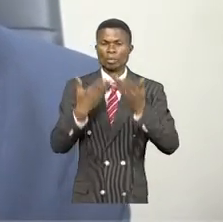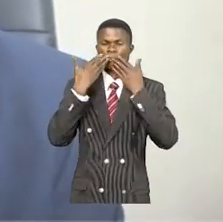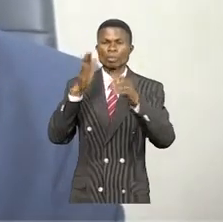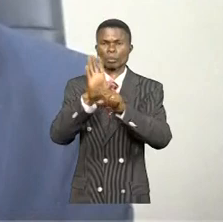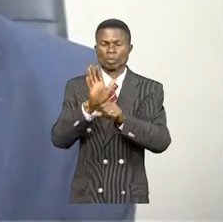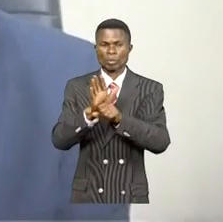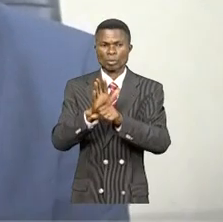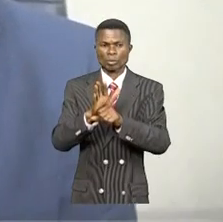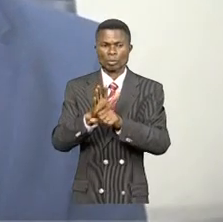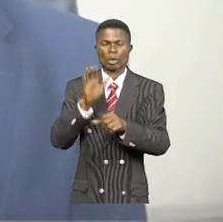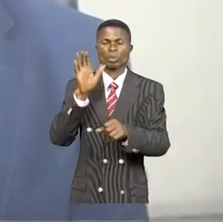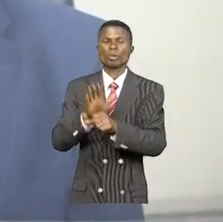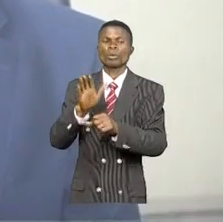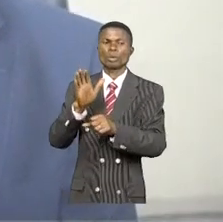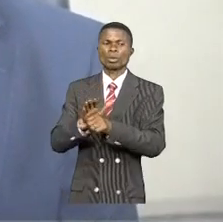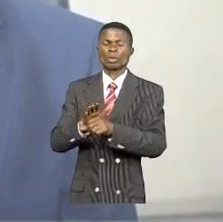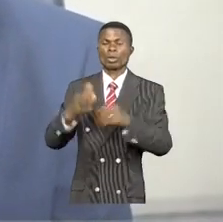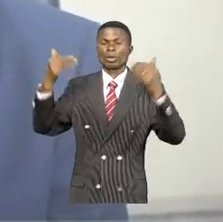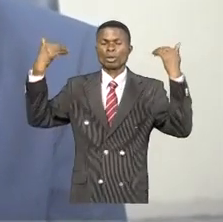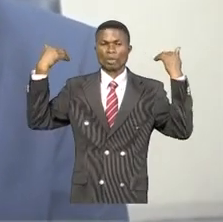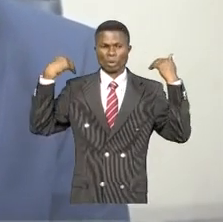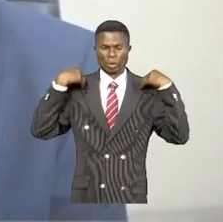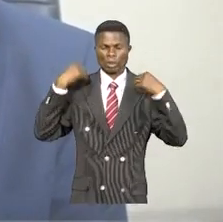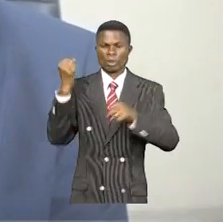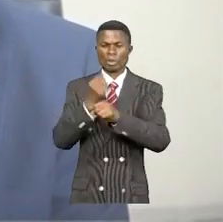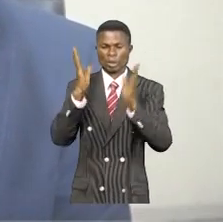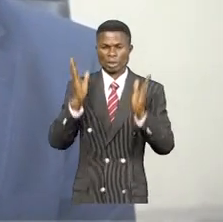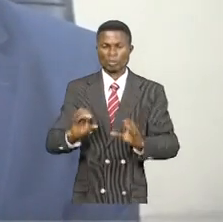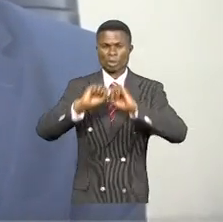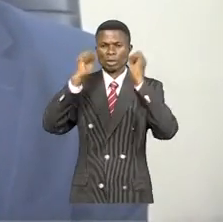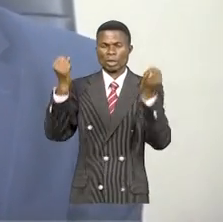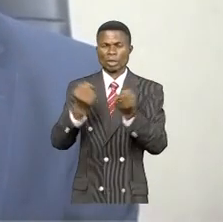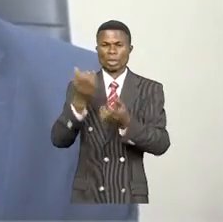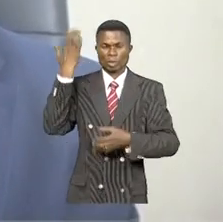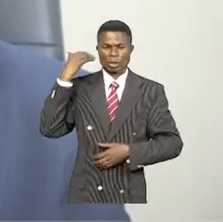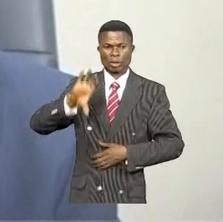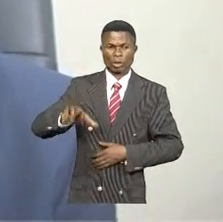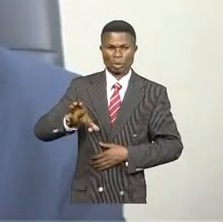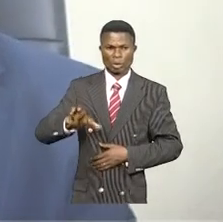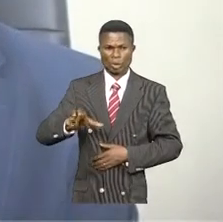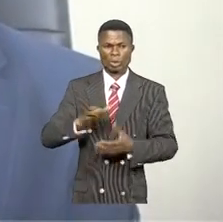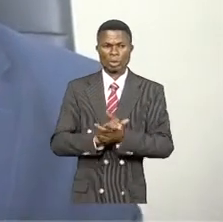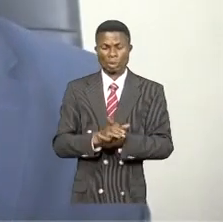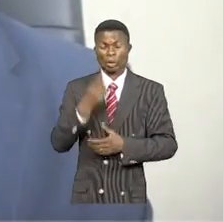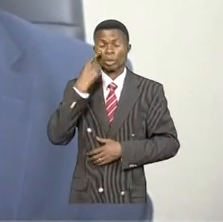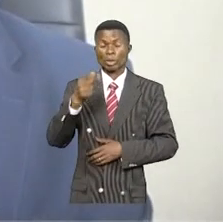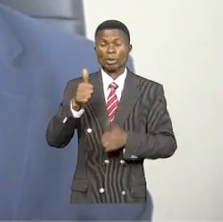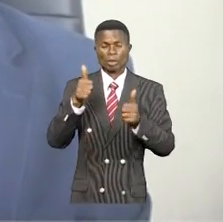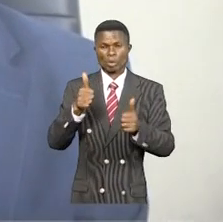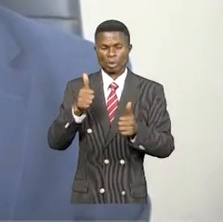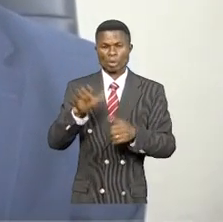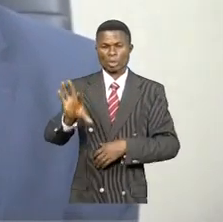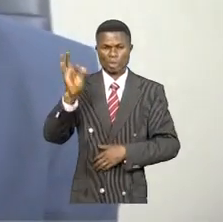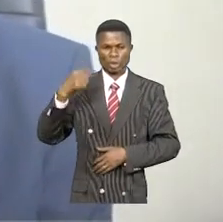les différents cadres et agents de la RTC qui, malgré leurs difficultés,